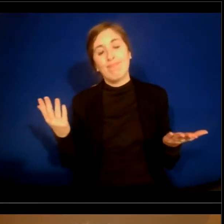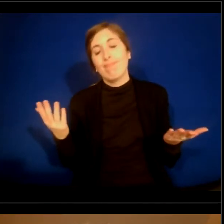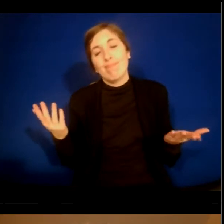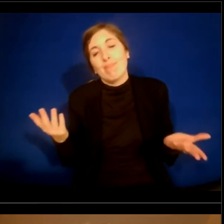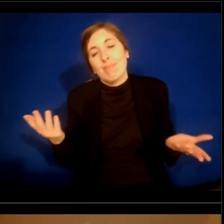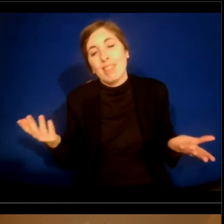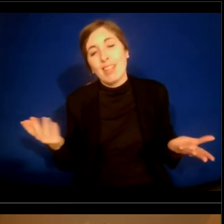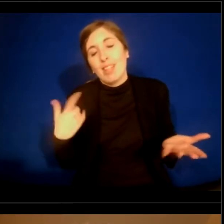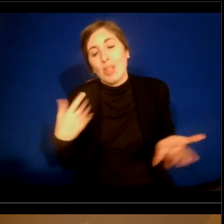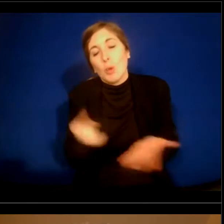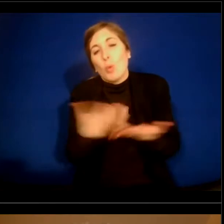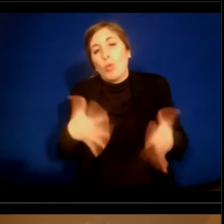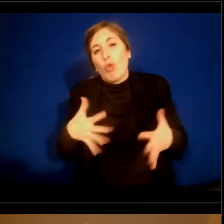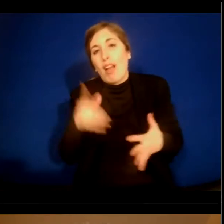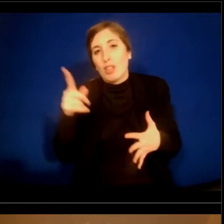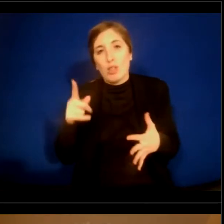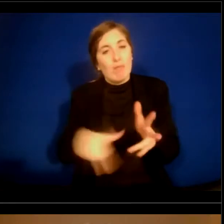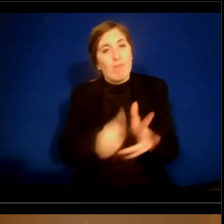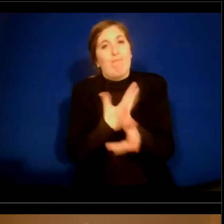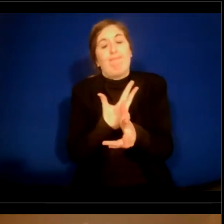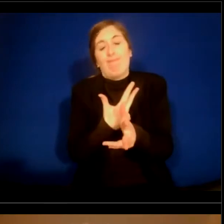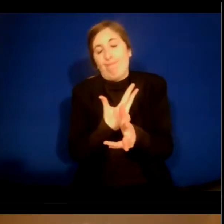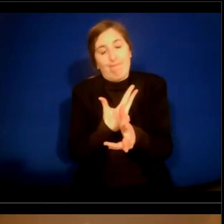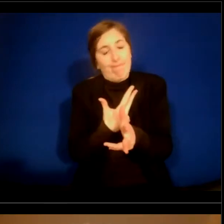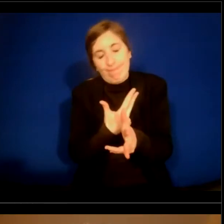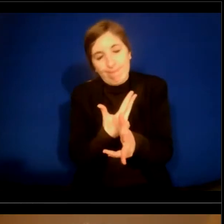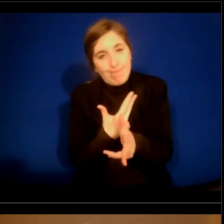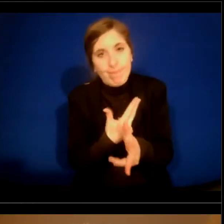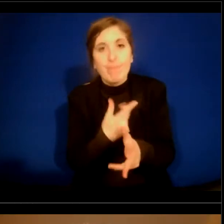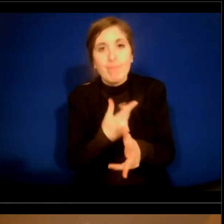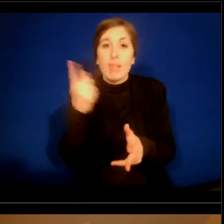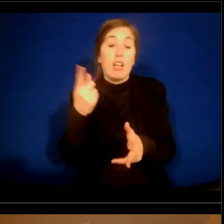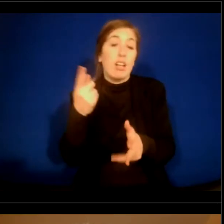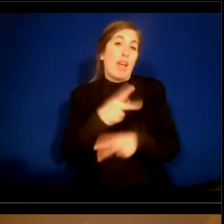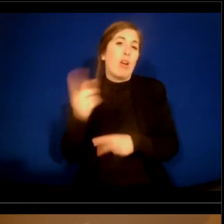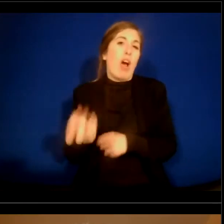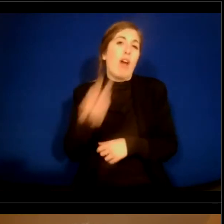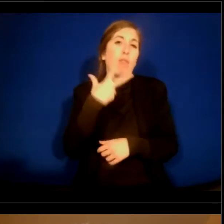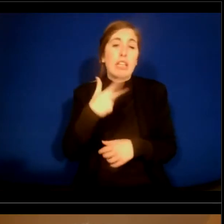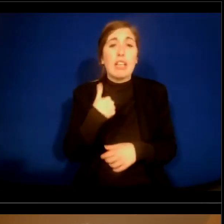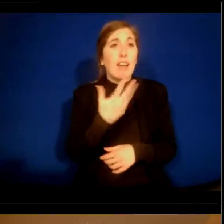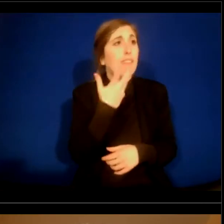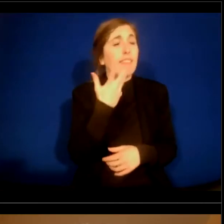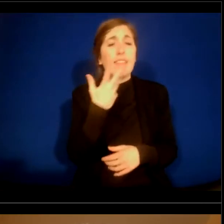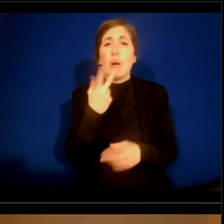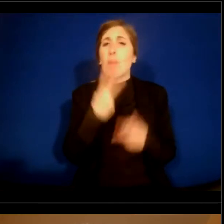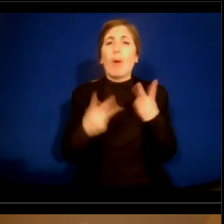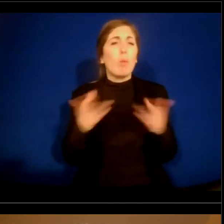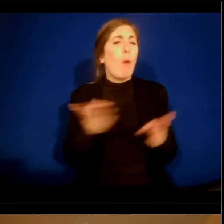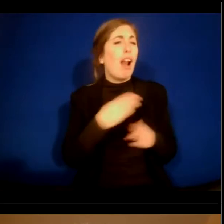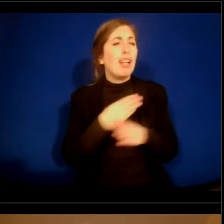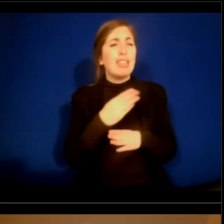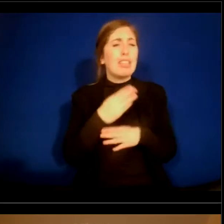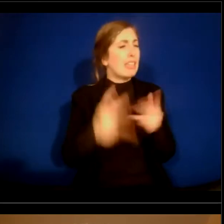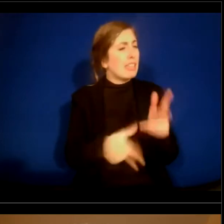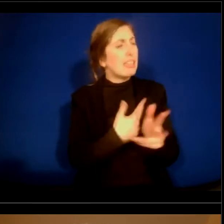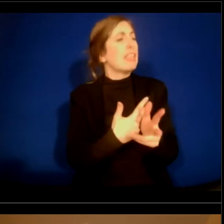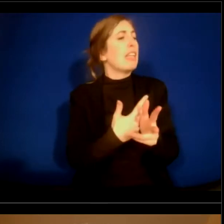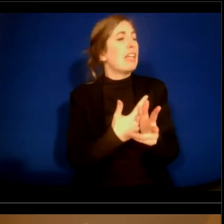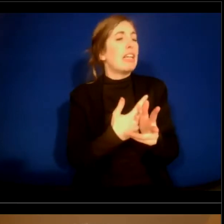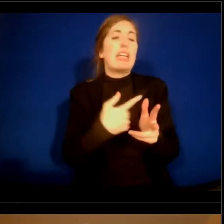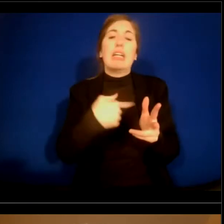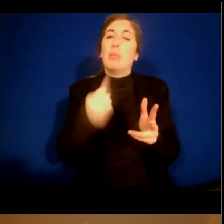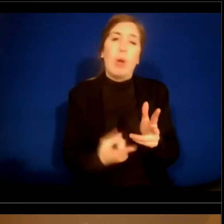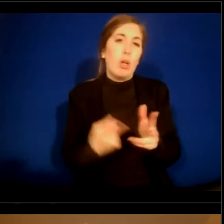è accaduto, nonostante lei ci abbia sempre detto che avrebbe fatto il possibile per esserci, ci ha spiegato, e poi Maria